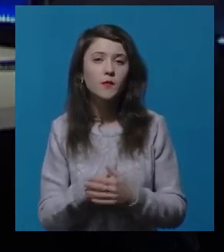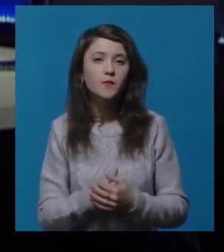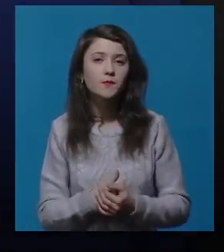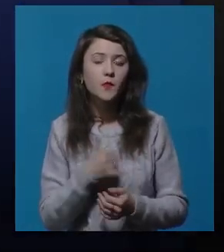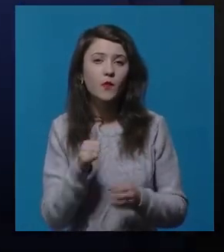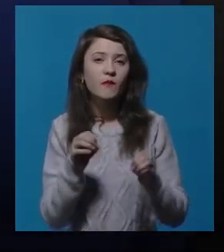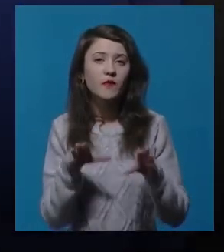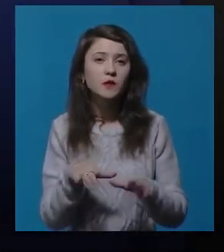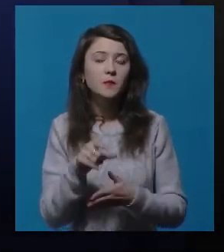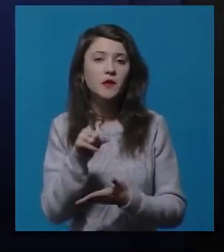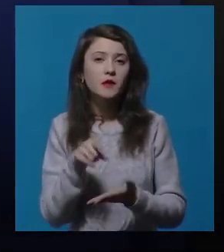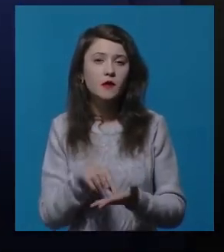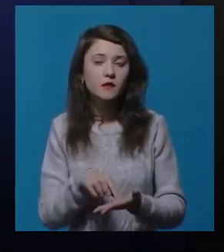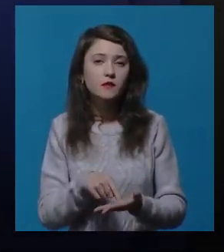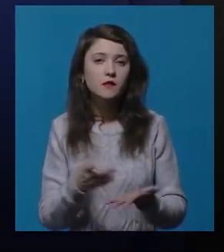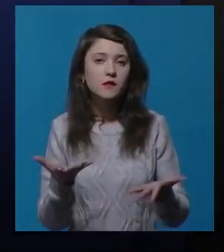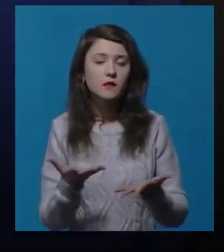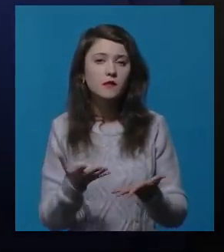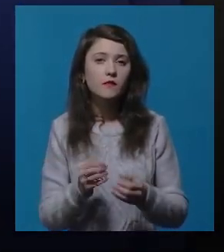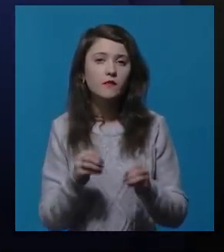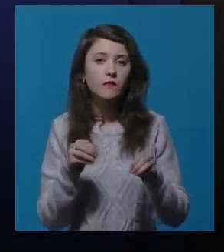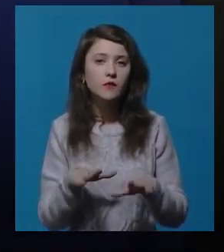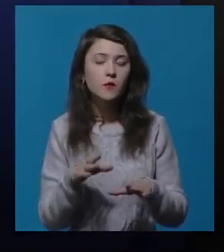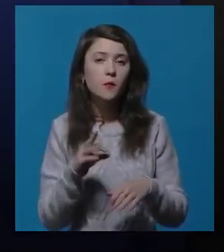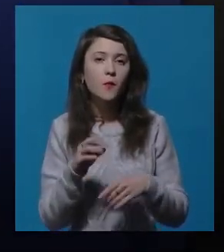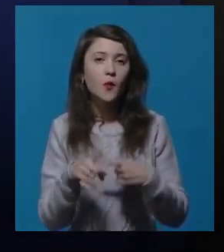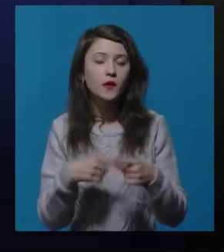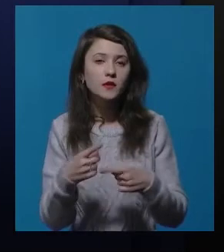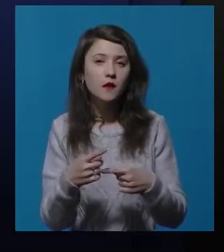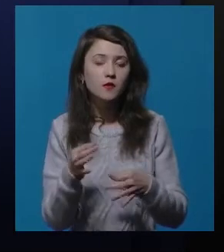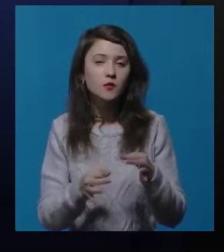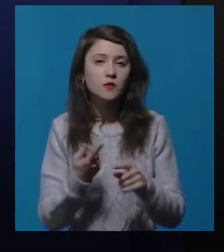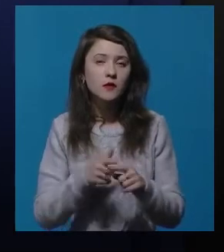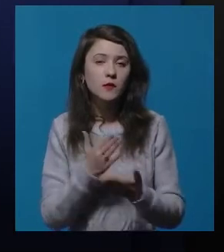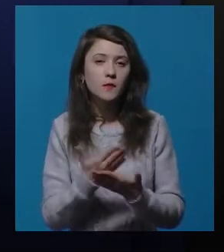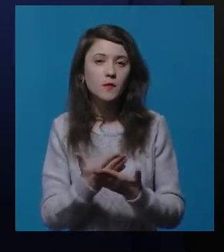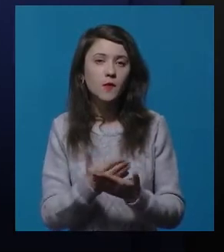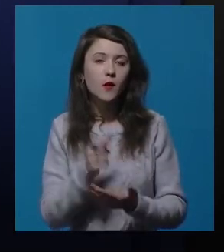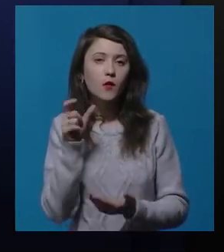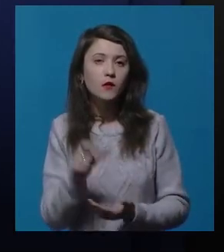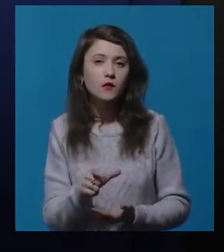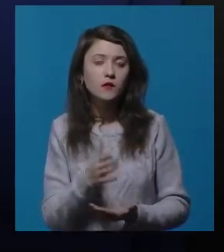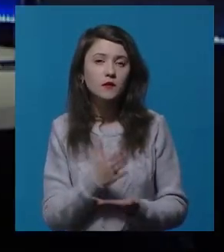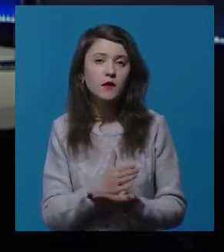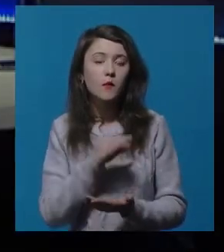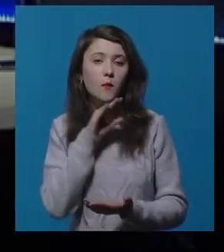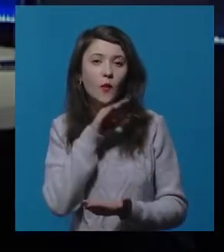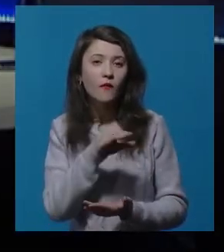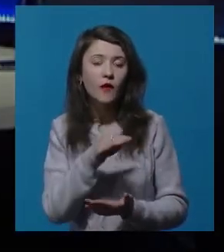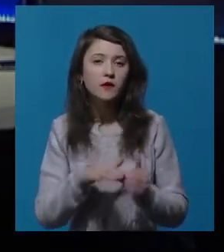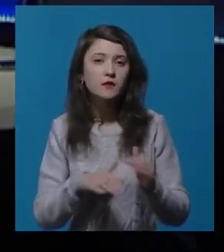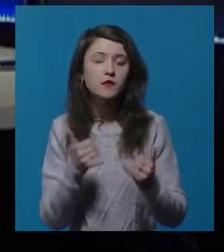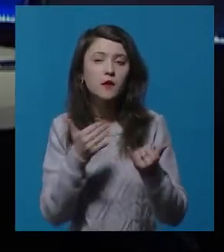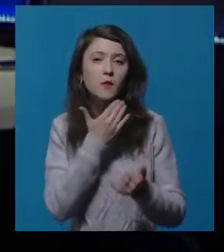вирішенні питань, які вирішуються поза судовим порядком. Є людина, це буде, по суті, професія, є професією для багатьох людей уже